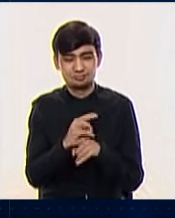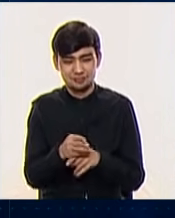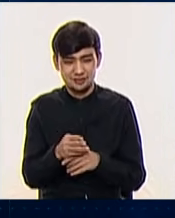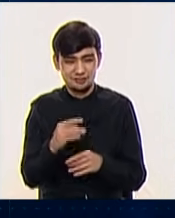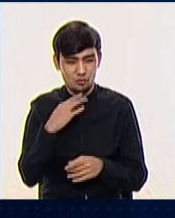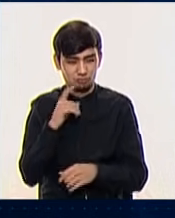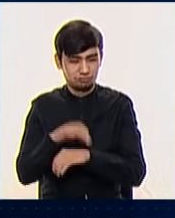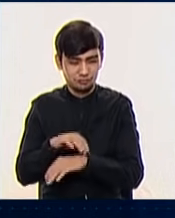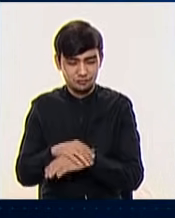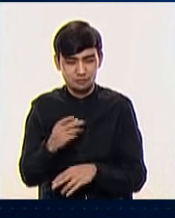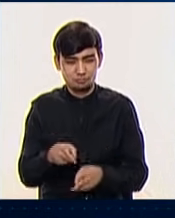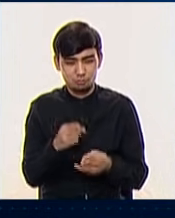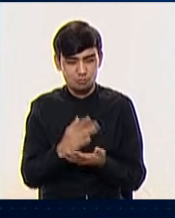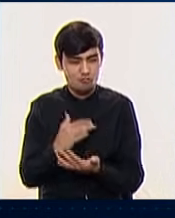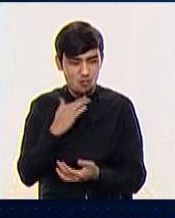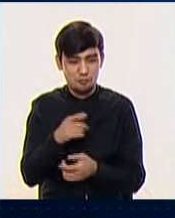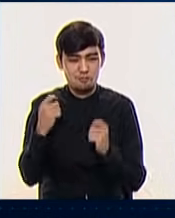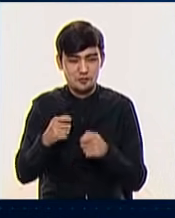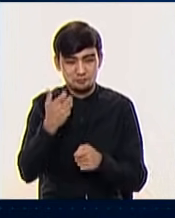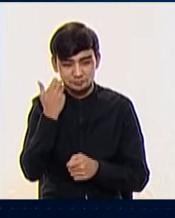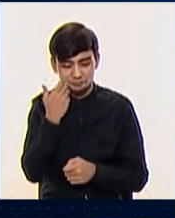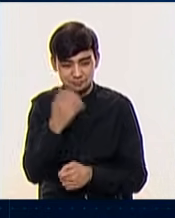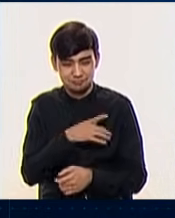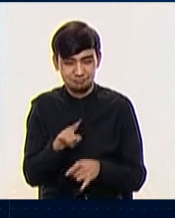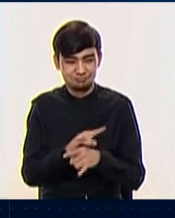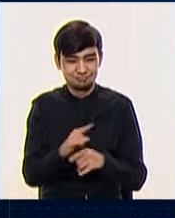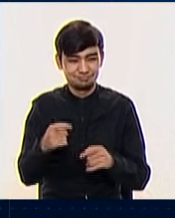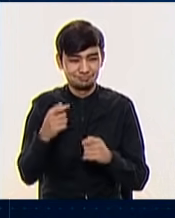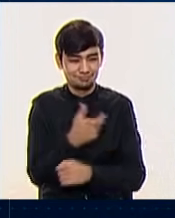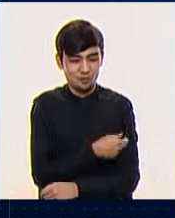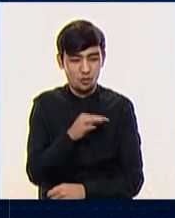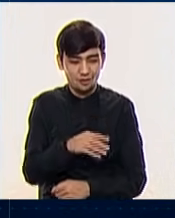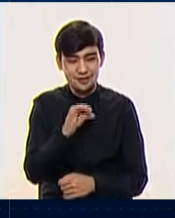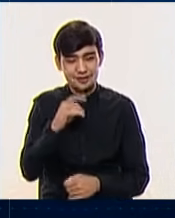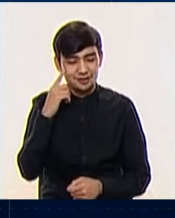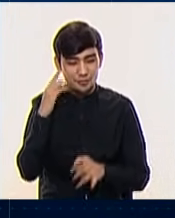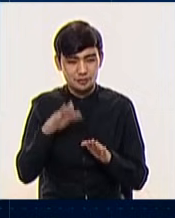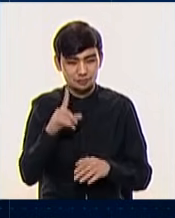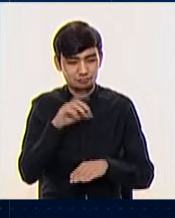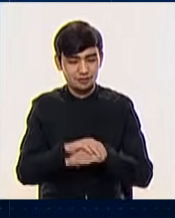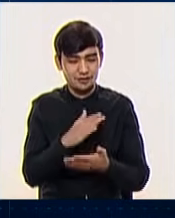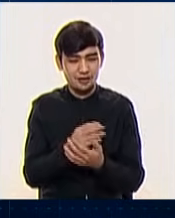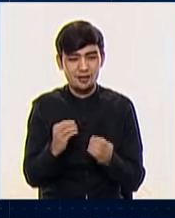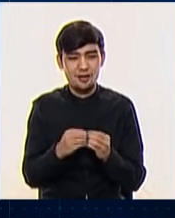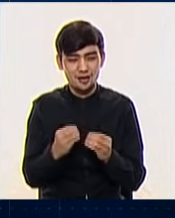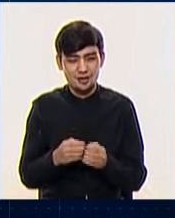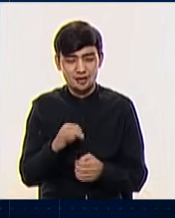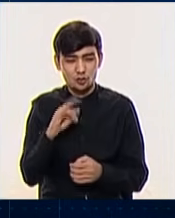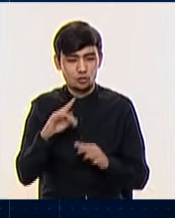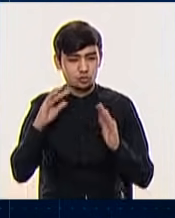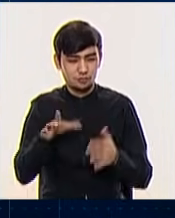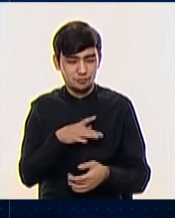обнаружила целую преступную сеть, распространявшую поддельные препараты. В Китае на сегодня зарегистрировано 10 завезенных